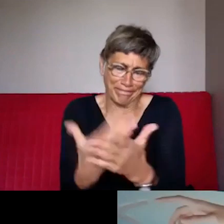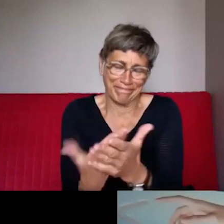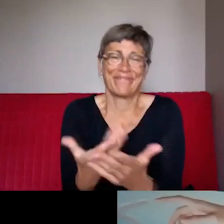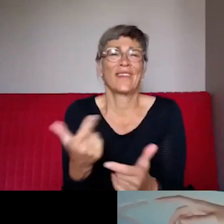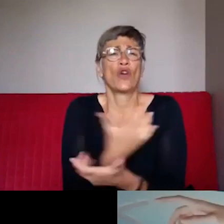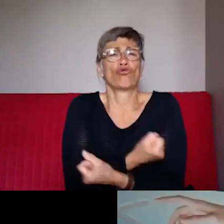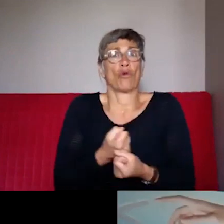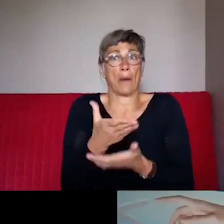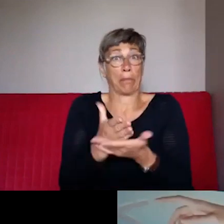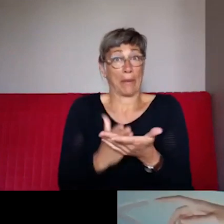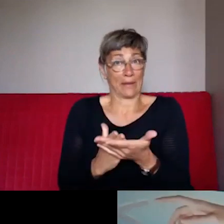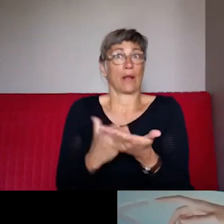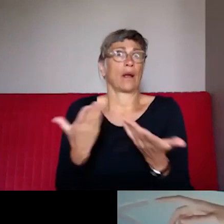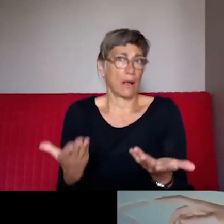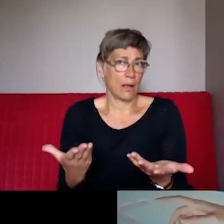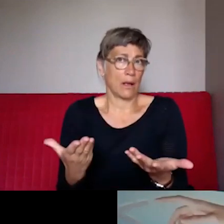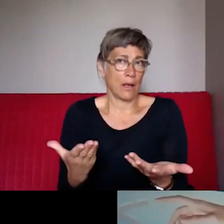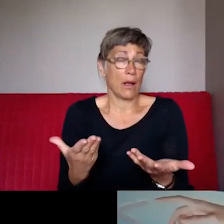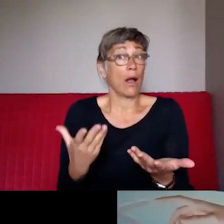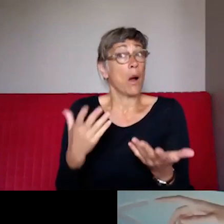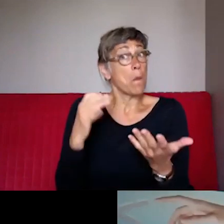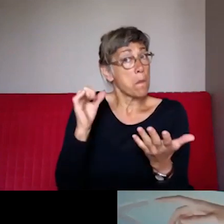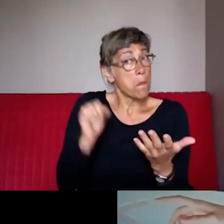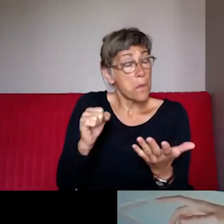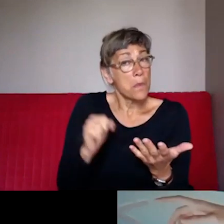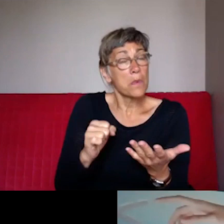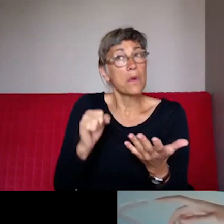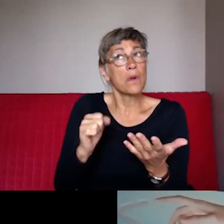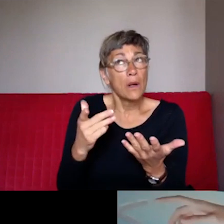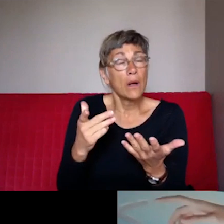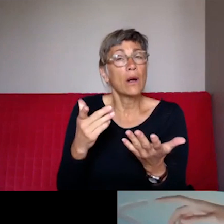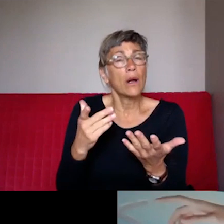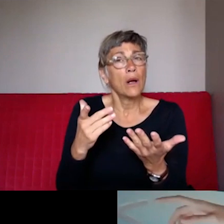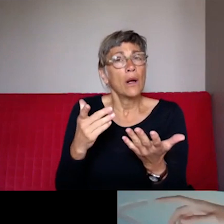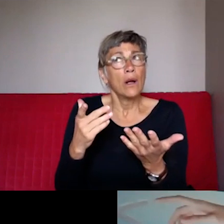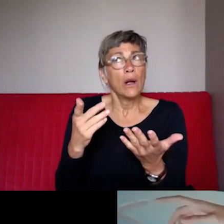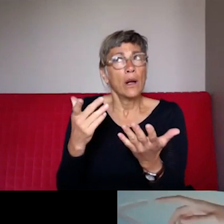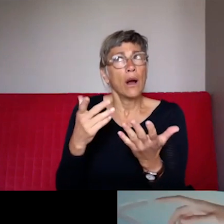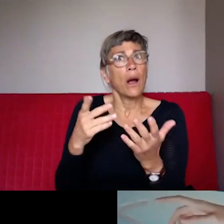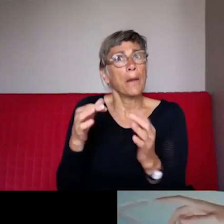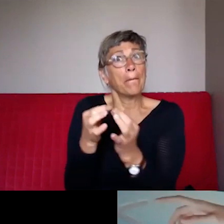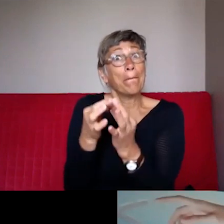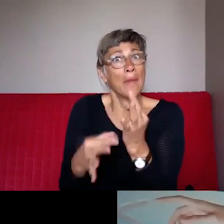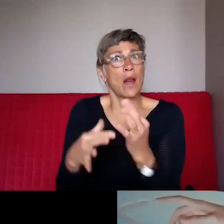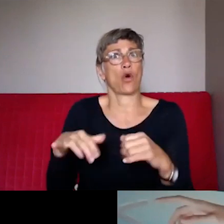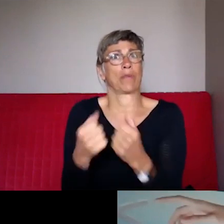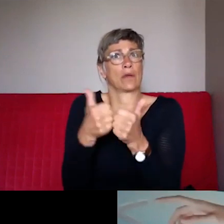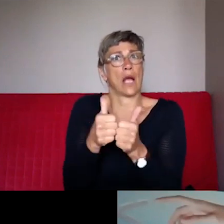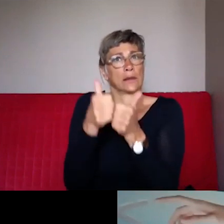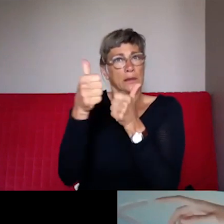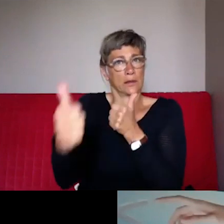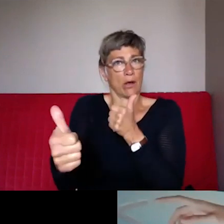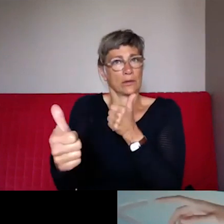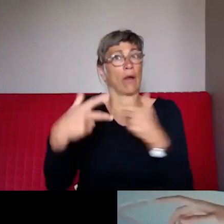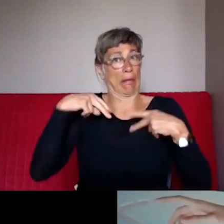quand nous sommes en chômage partiel, nous avons une ouverture possible pour suivre un bilan de compétences à distance. Et donc, il nous a